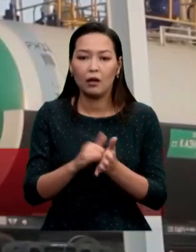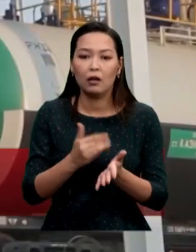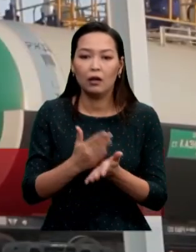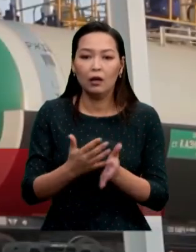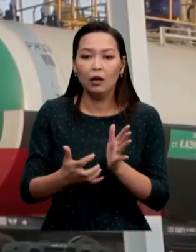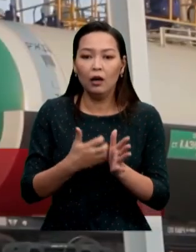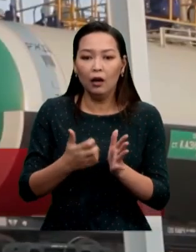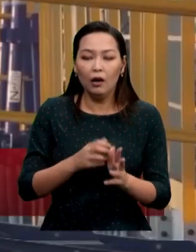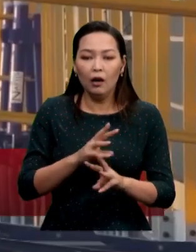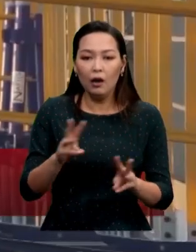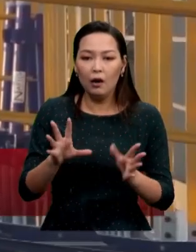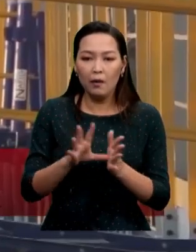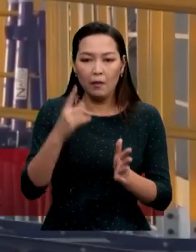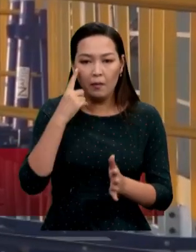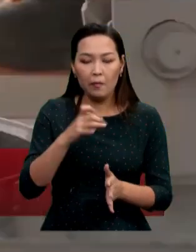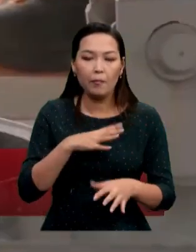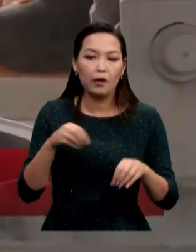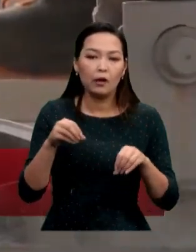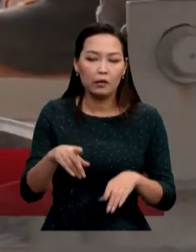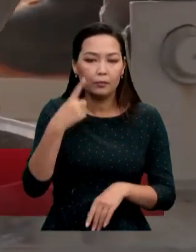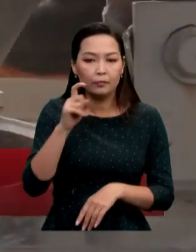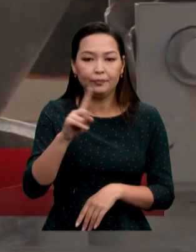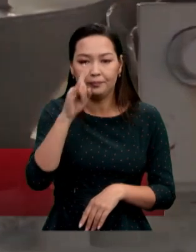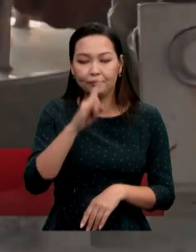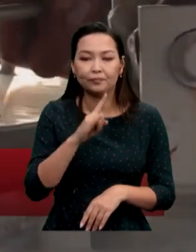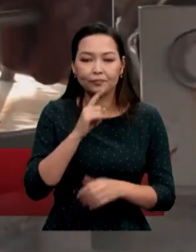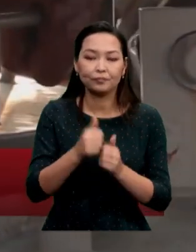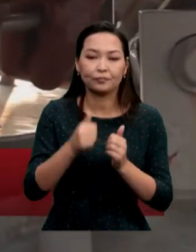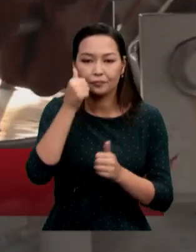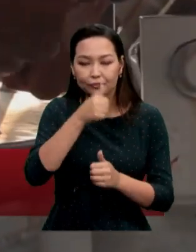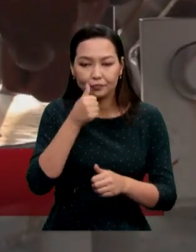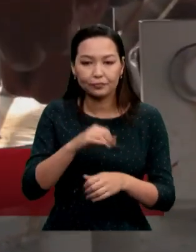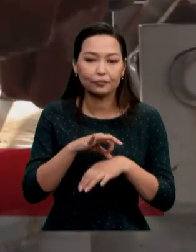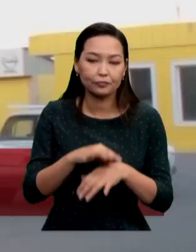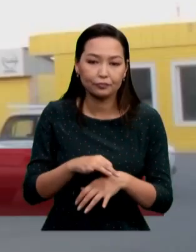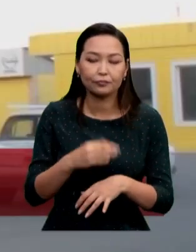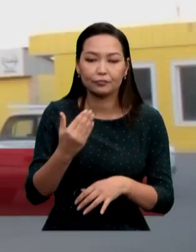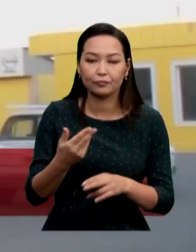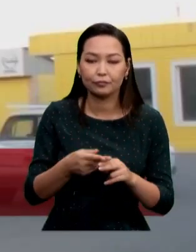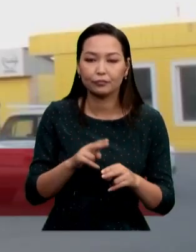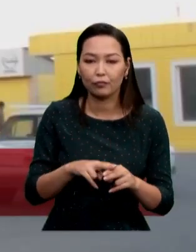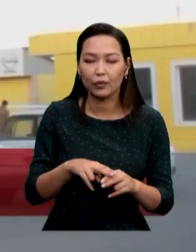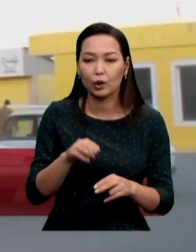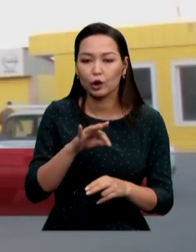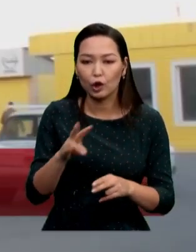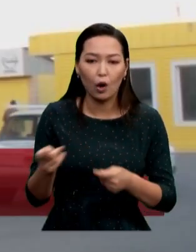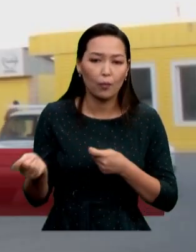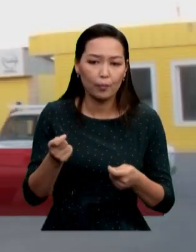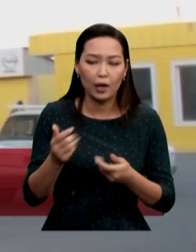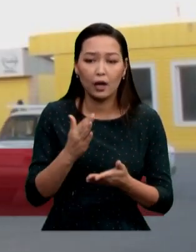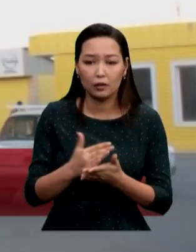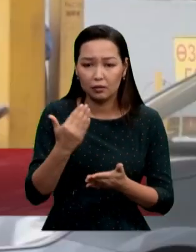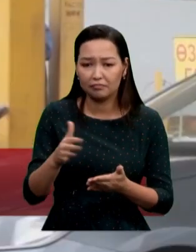глава Минэнерго. Алмаз Адам Саткалиев отметил, что в Казахстане ежегодно производят порядка 1,5 миллиона тонн топлива, и это никак не